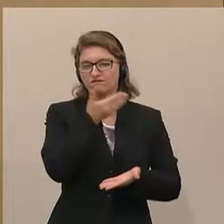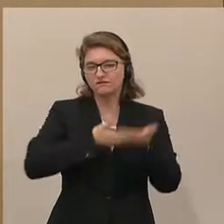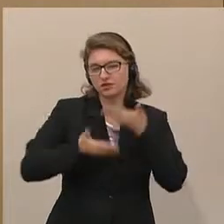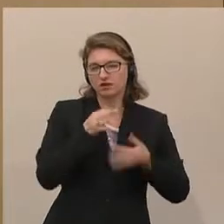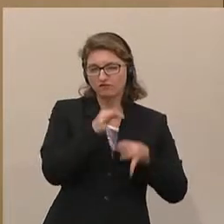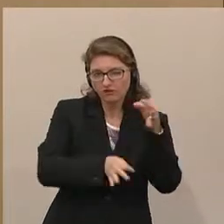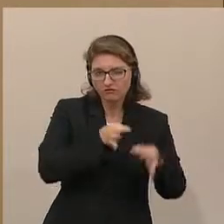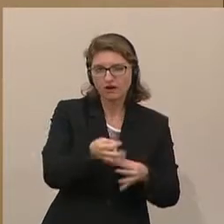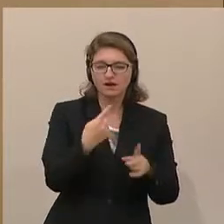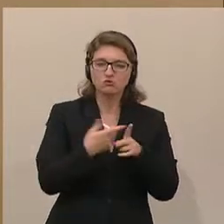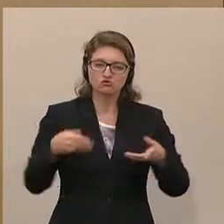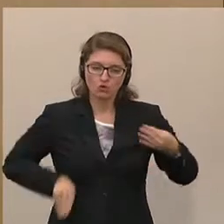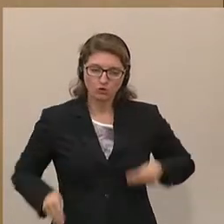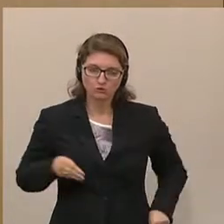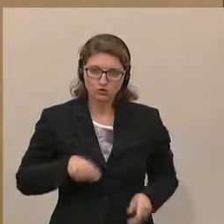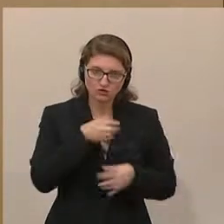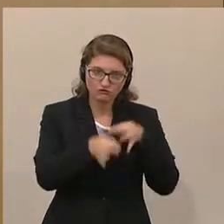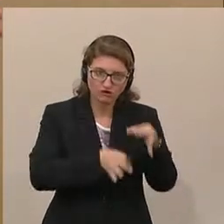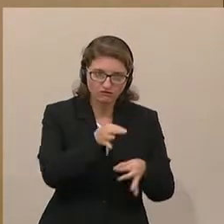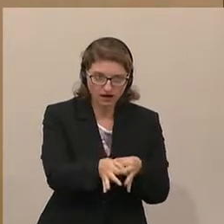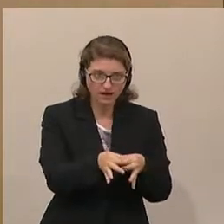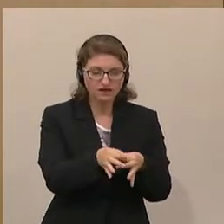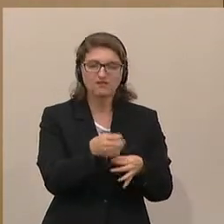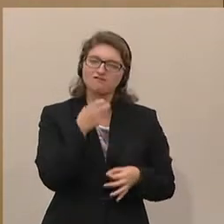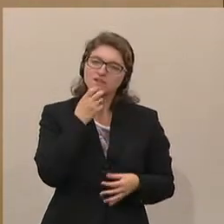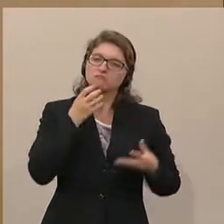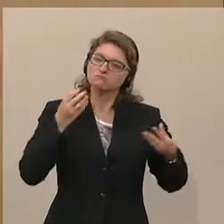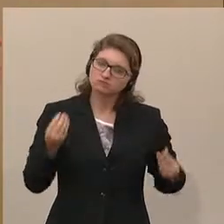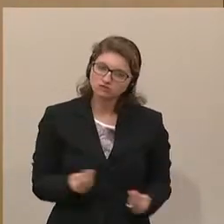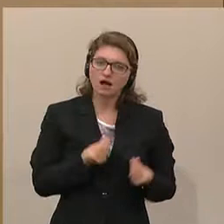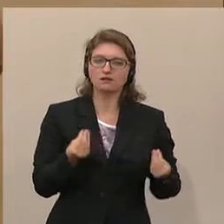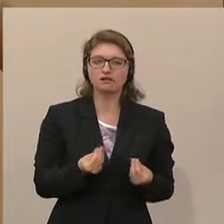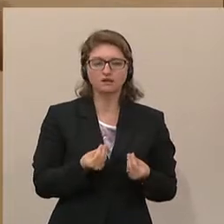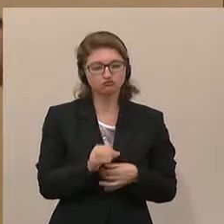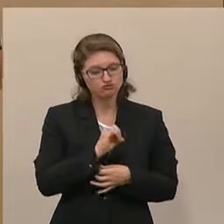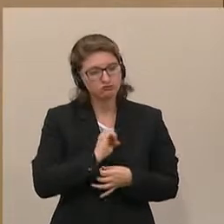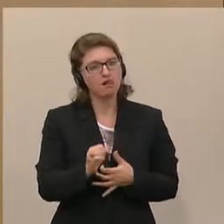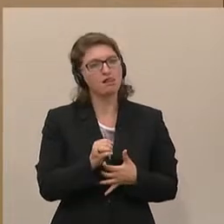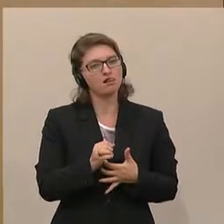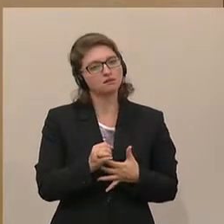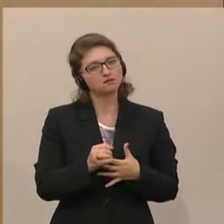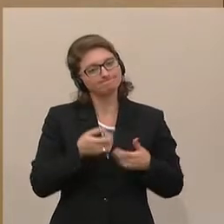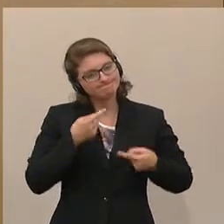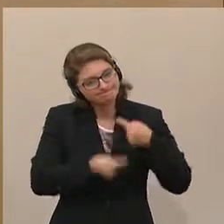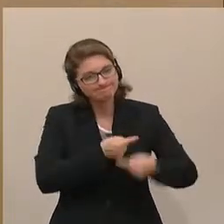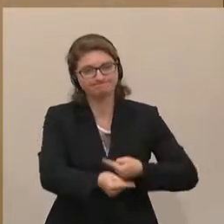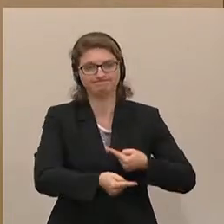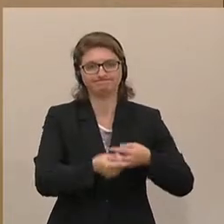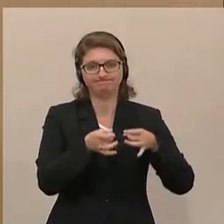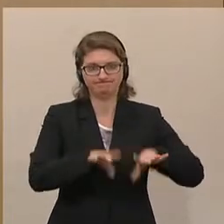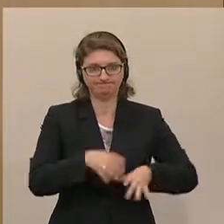und Korruptionsverfahren sachgemäß, rasch, effizient durchführen